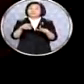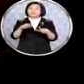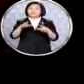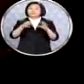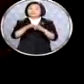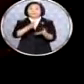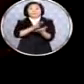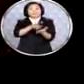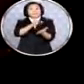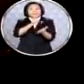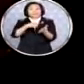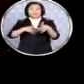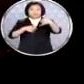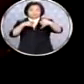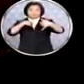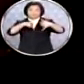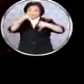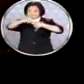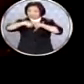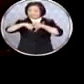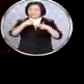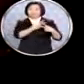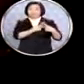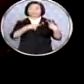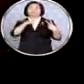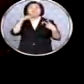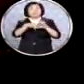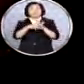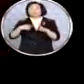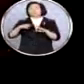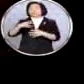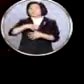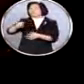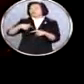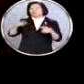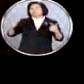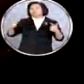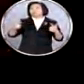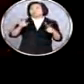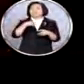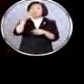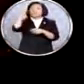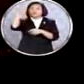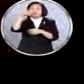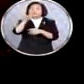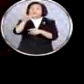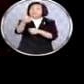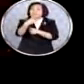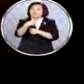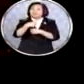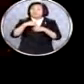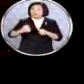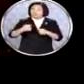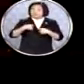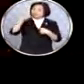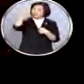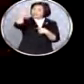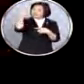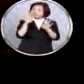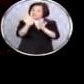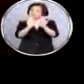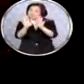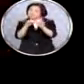站在你前面的是蔡英文，不是陈水扁，这是没错。不过你忘了告诉我们，站在你身后的